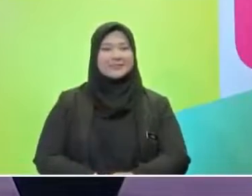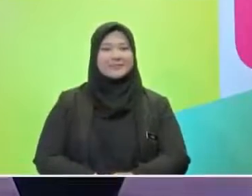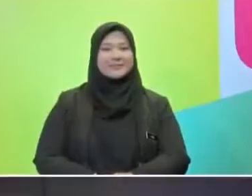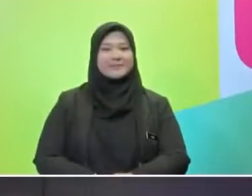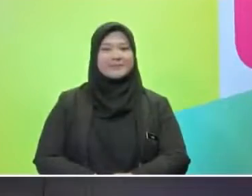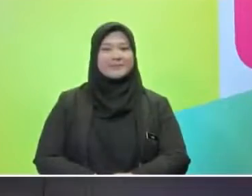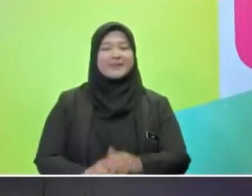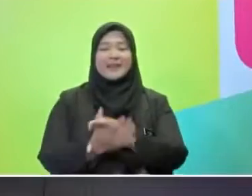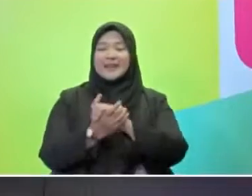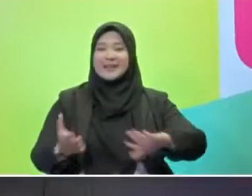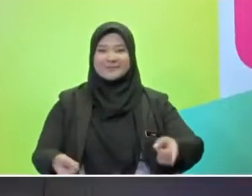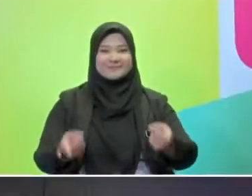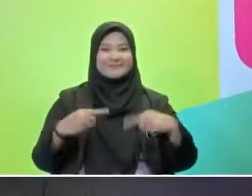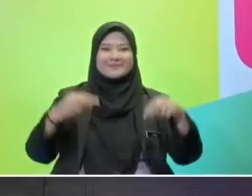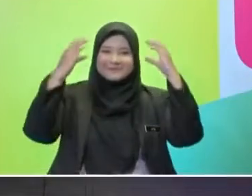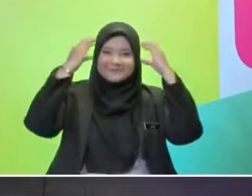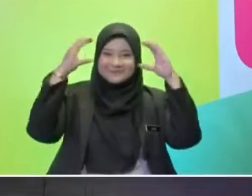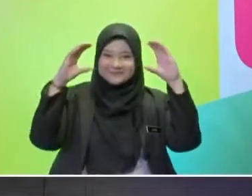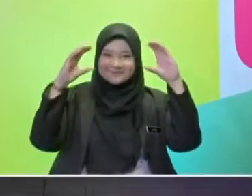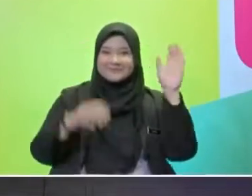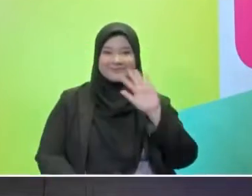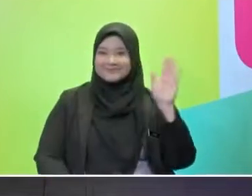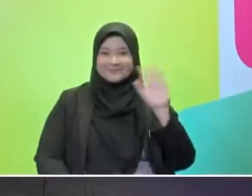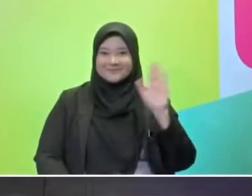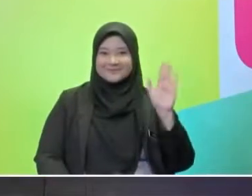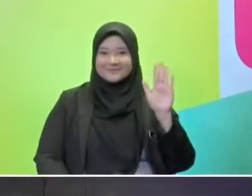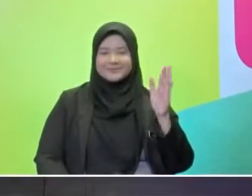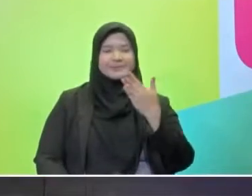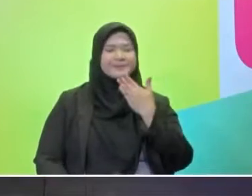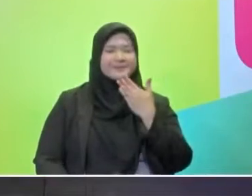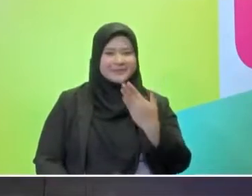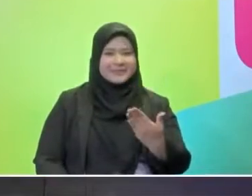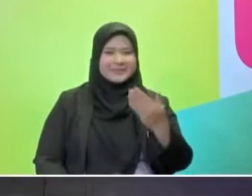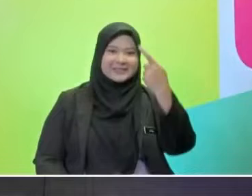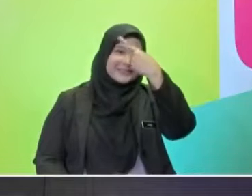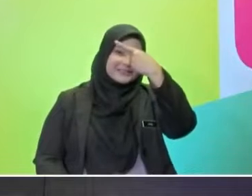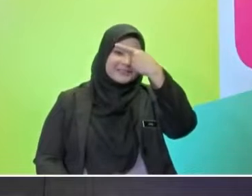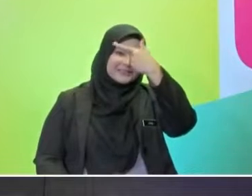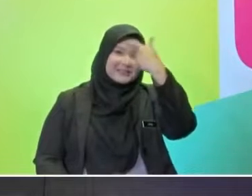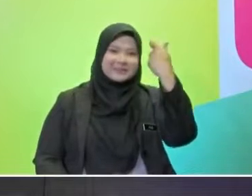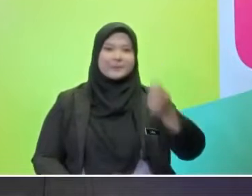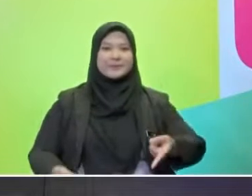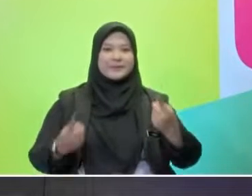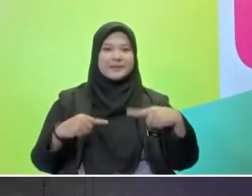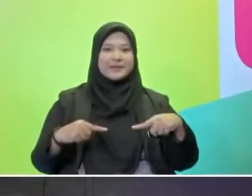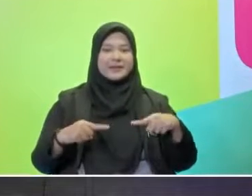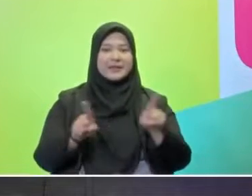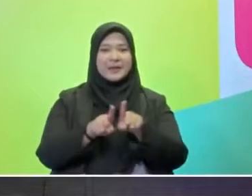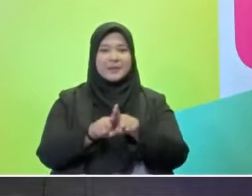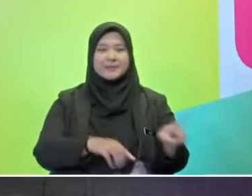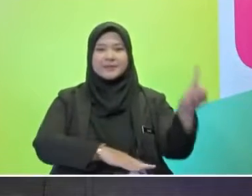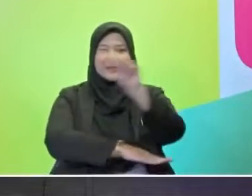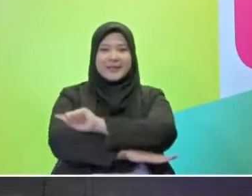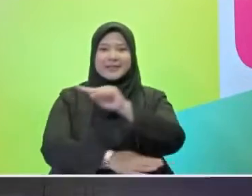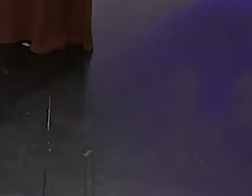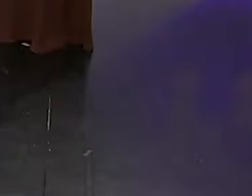Selamat datang, cikgu. Ya, terima kasih kerana sudi bersama-sama dengan kami. Murid-murid, hari ini kita juga dibantu oleh juru